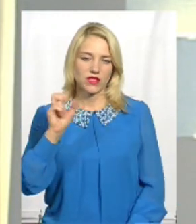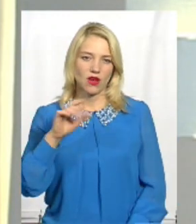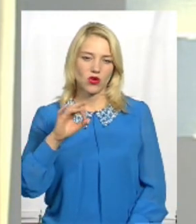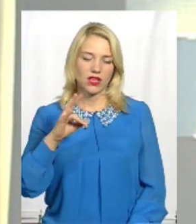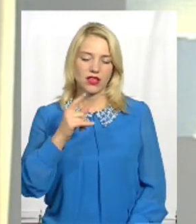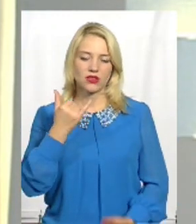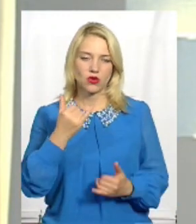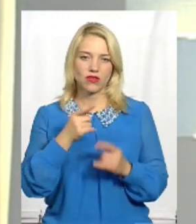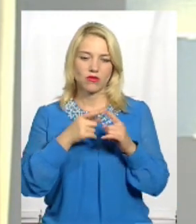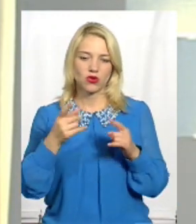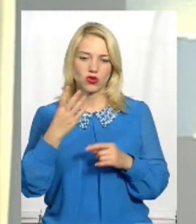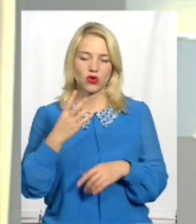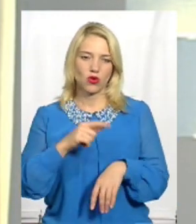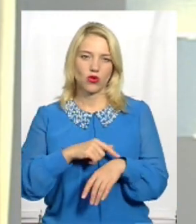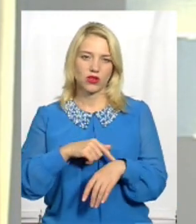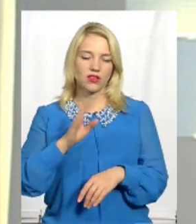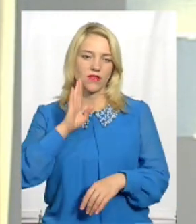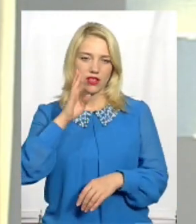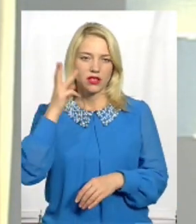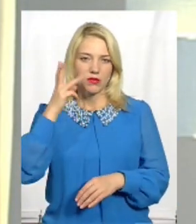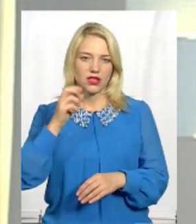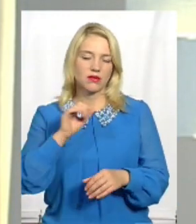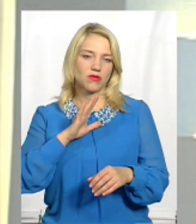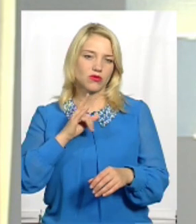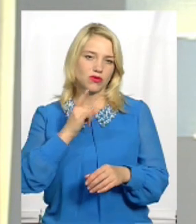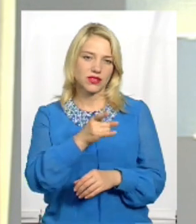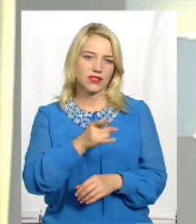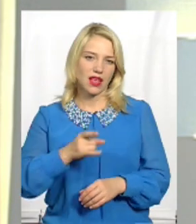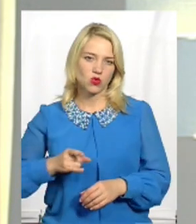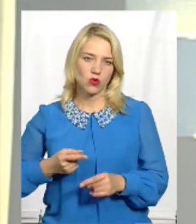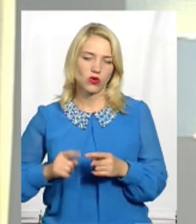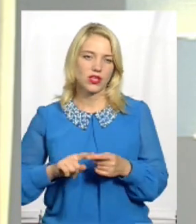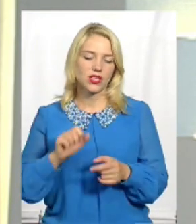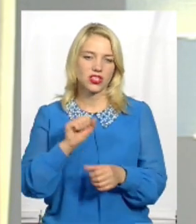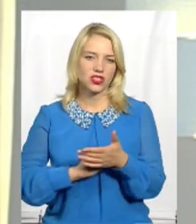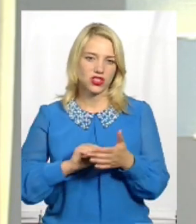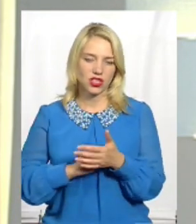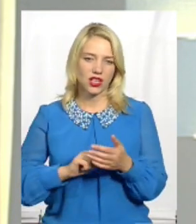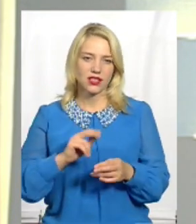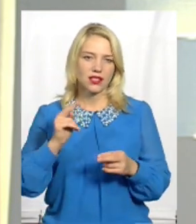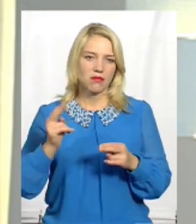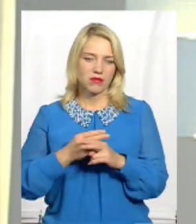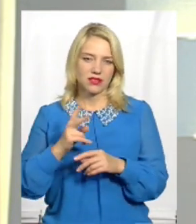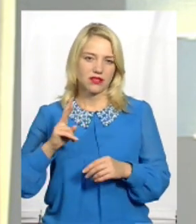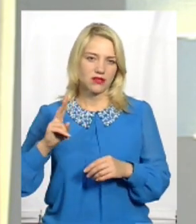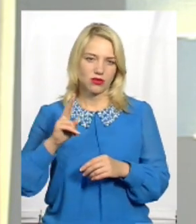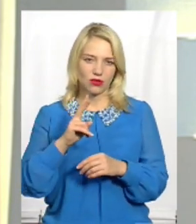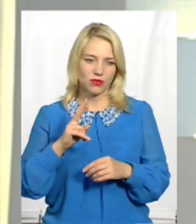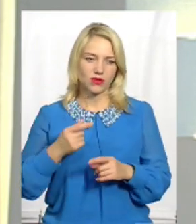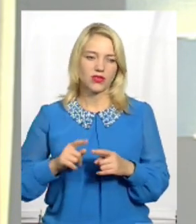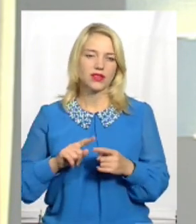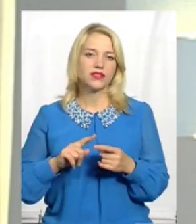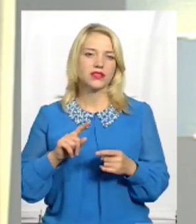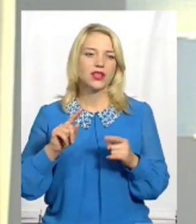4 годин вранці Хмельницький стояв через затори, які були визвані з неструмленням тролейбусів. Така собі